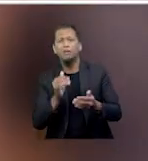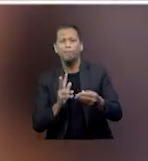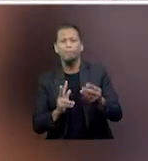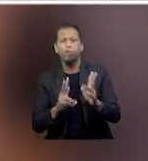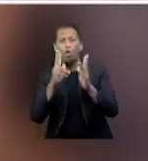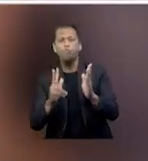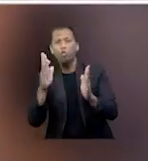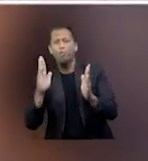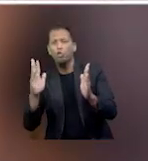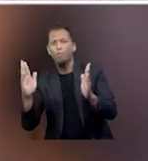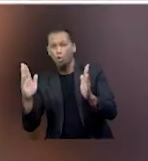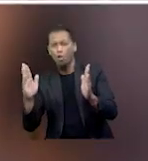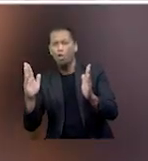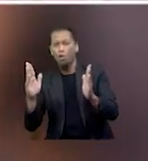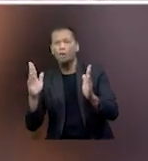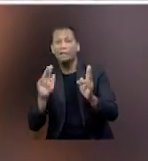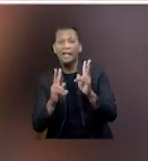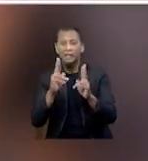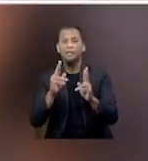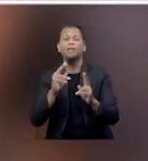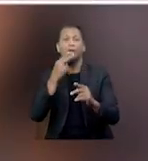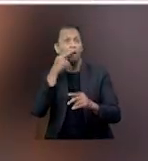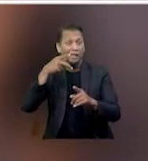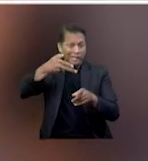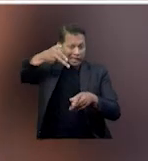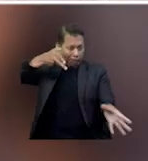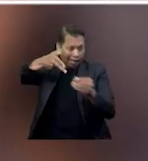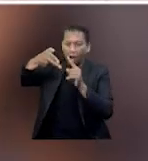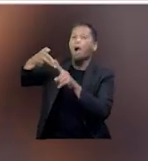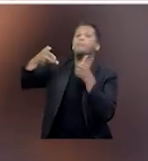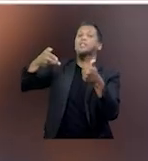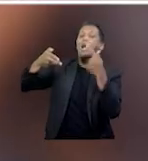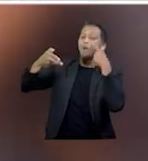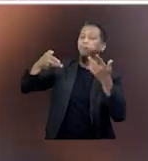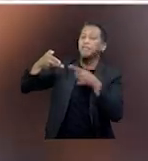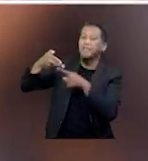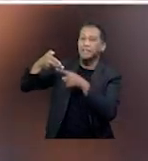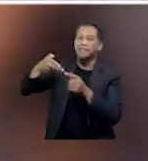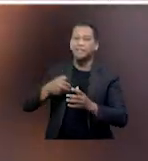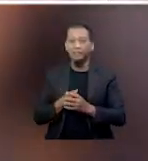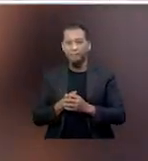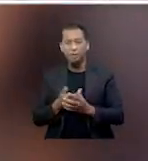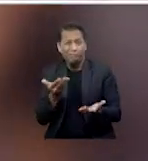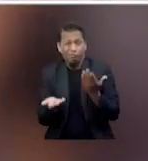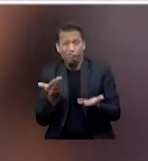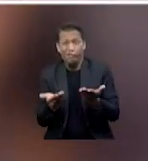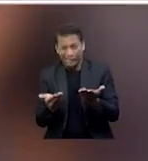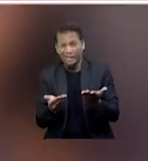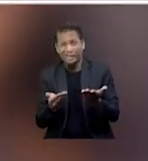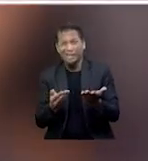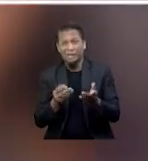bisa tercover. Walaupun yang tadinya mungkin dari keterangan tersangka itu tidak sesuai dengan